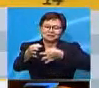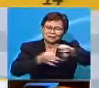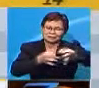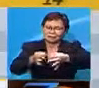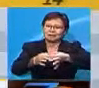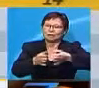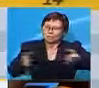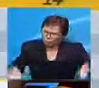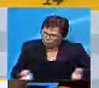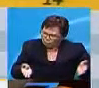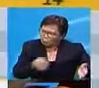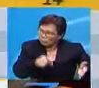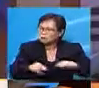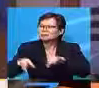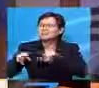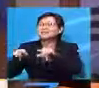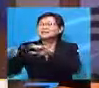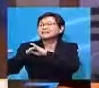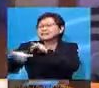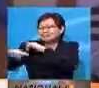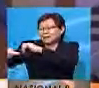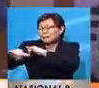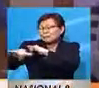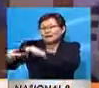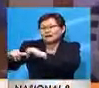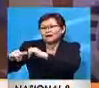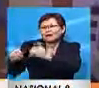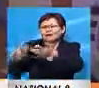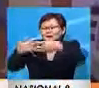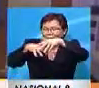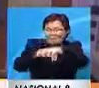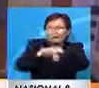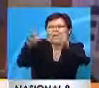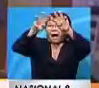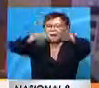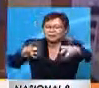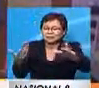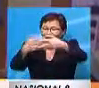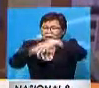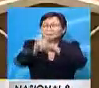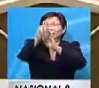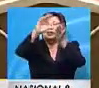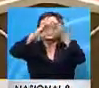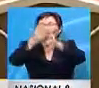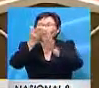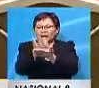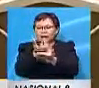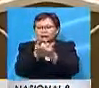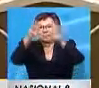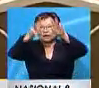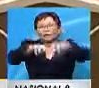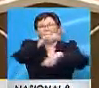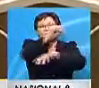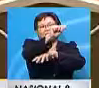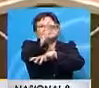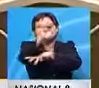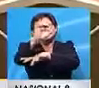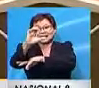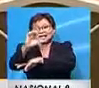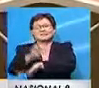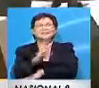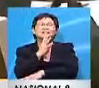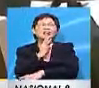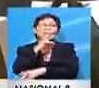Jelasnya, inisiatif ini juga selaras dengan langkah meningkatkan integrasi ASEAN sebagai satu komuniti ekonomi ASEAN AEC.